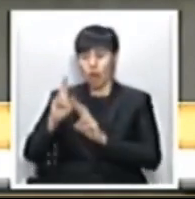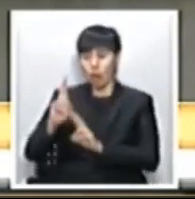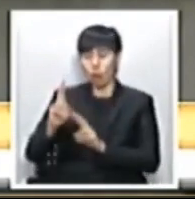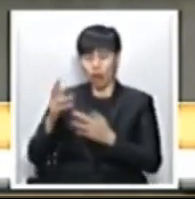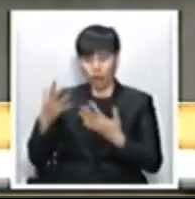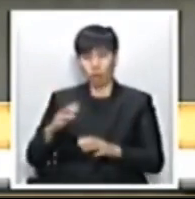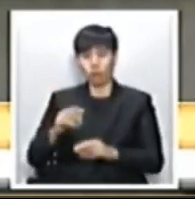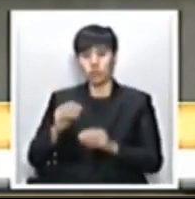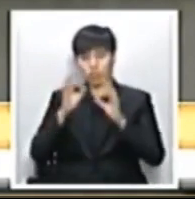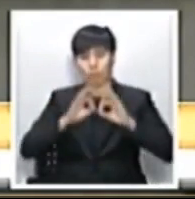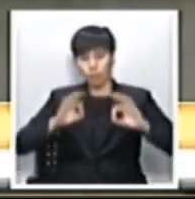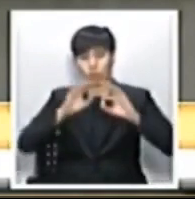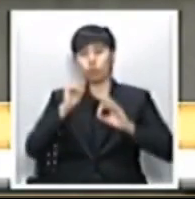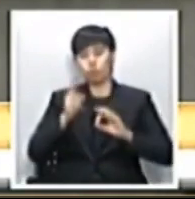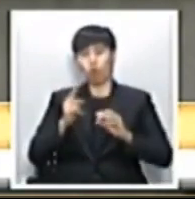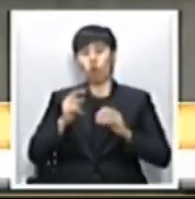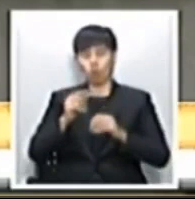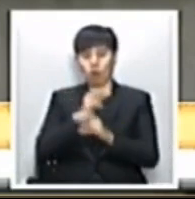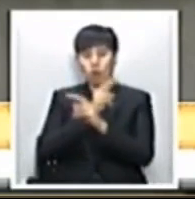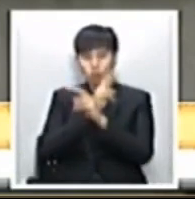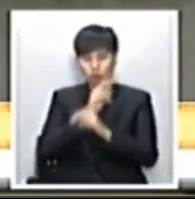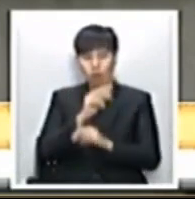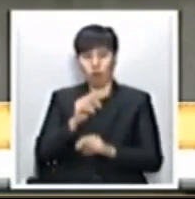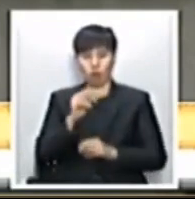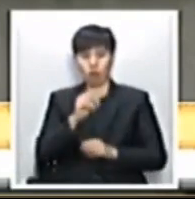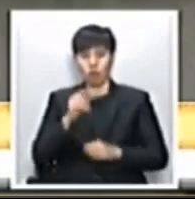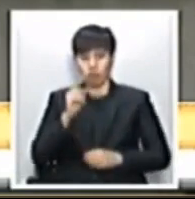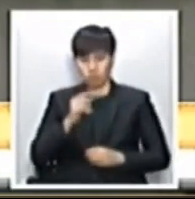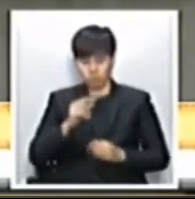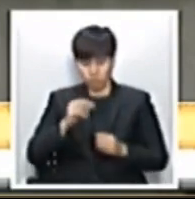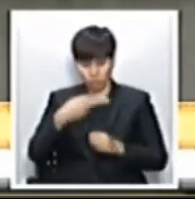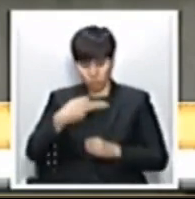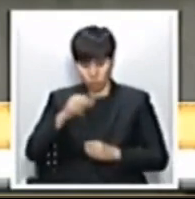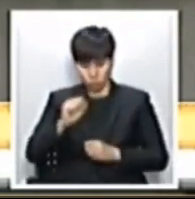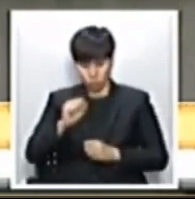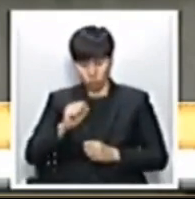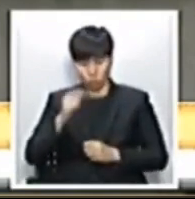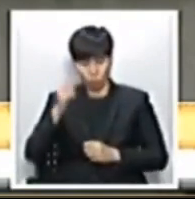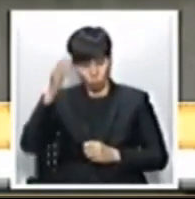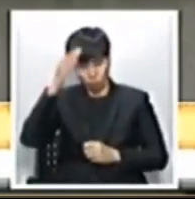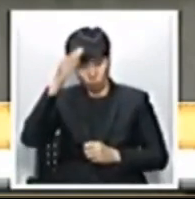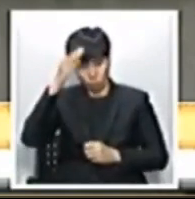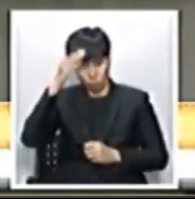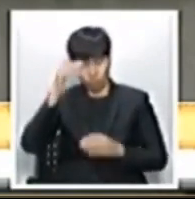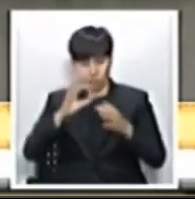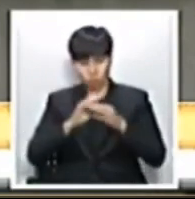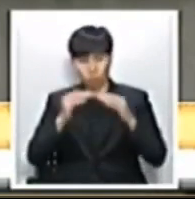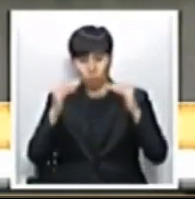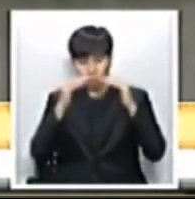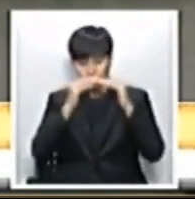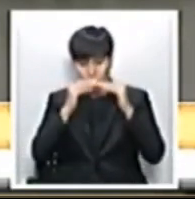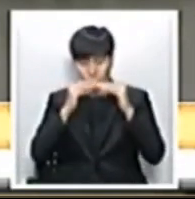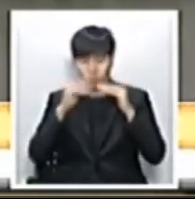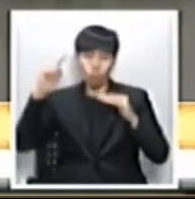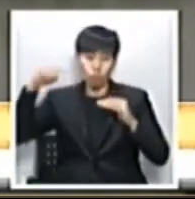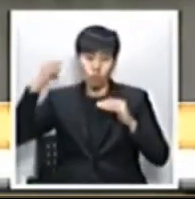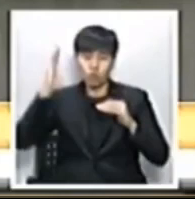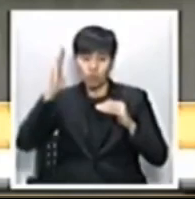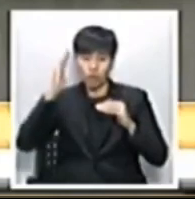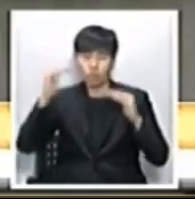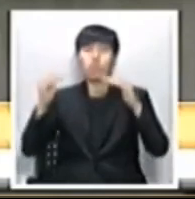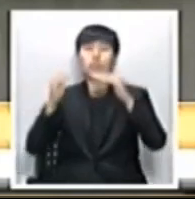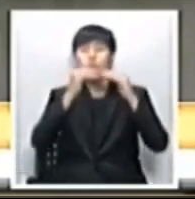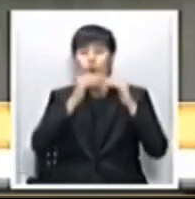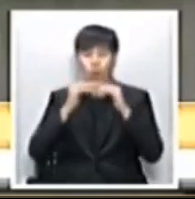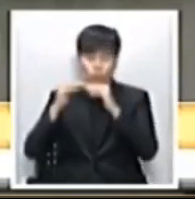และต้องป้องกันด้วยโดยสถานศึกษาต้องเพิ่มหลักสูตรความรู้เรื่องสิทธิเพศที่ชายหญิง